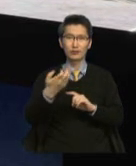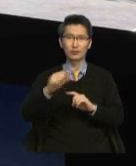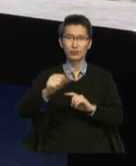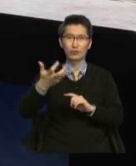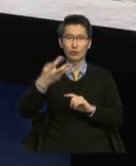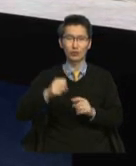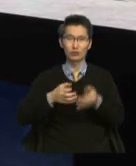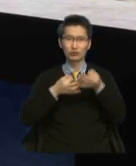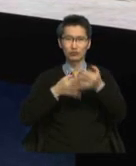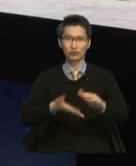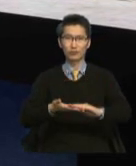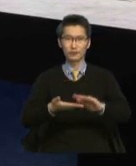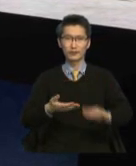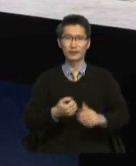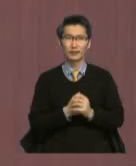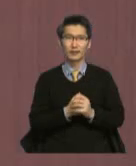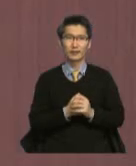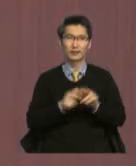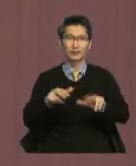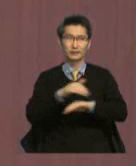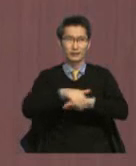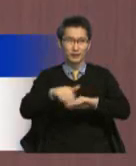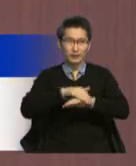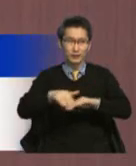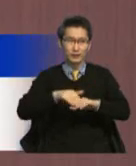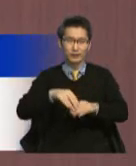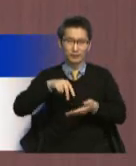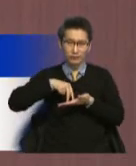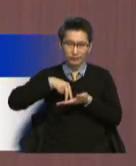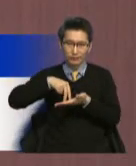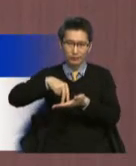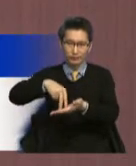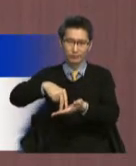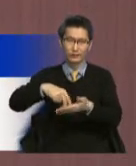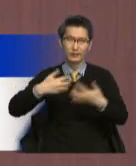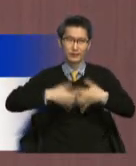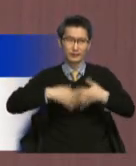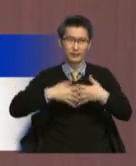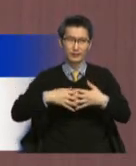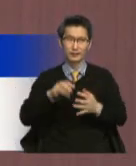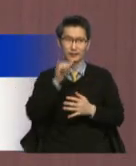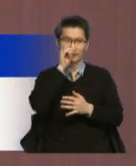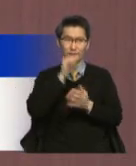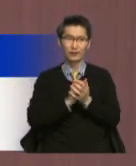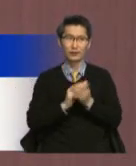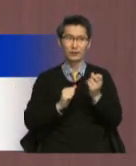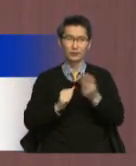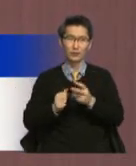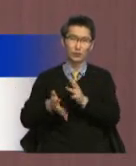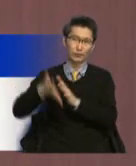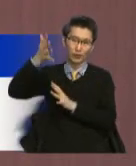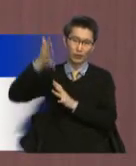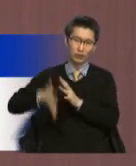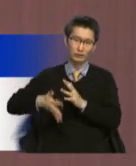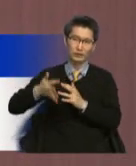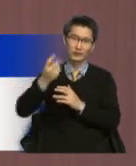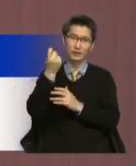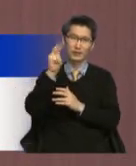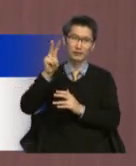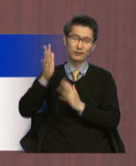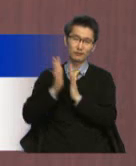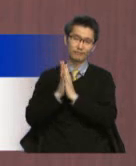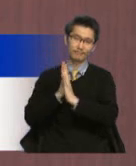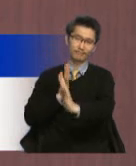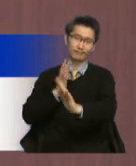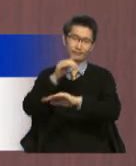원이 투입됩니다. 현재 계획은 무빙워크로 이동할 수 있도록 이렇게 만들 예정입니다. 그리고 벽면은 미디어 월로 만들어